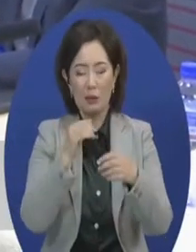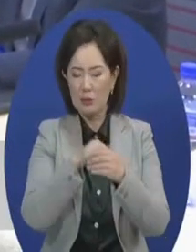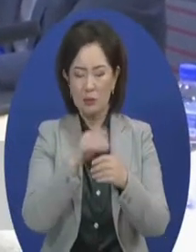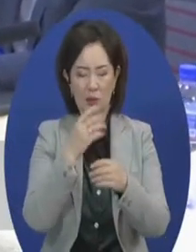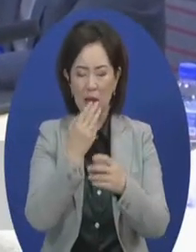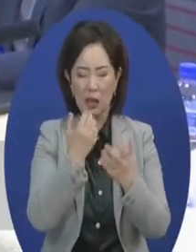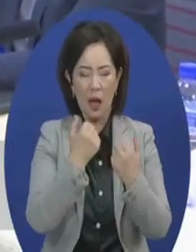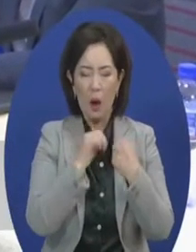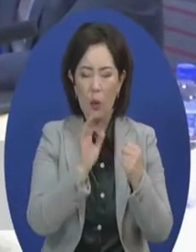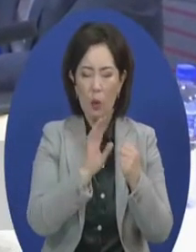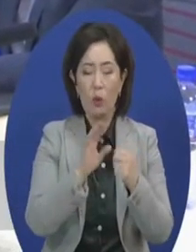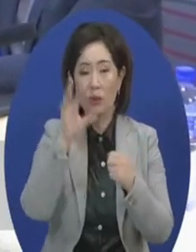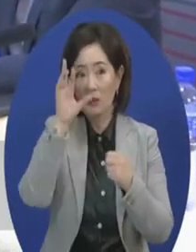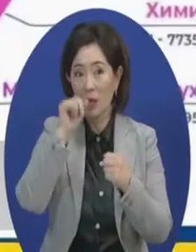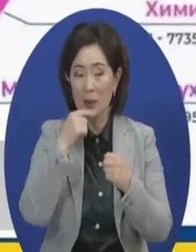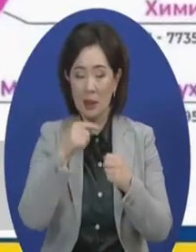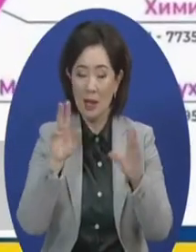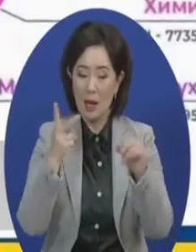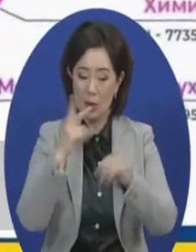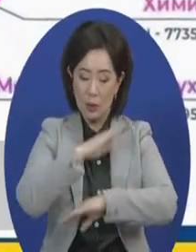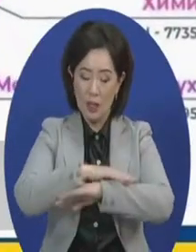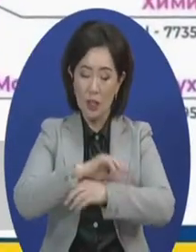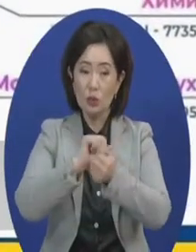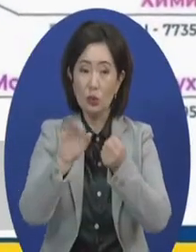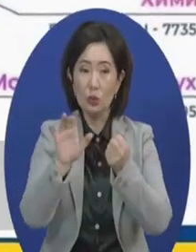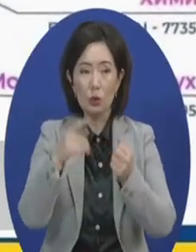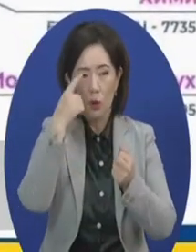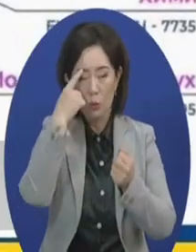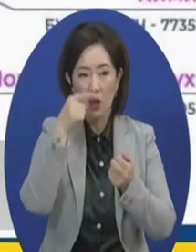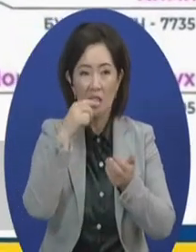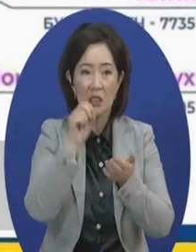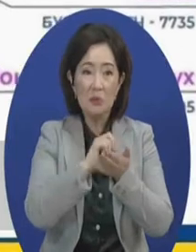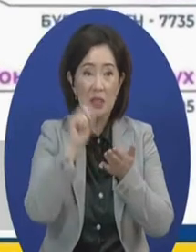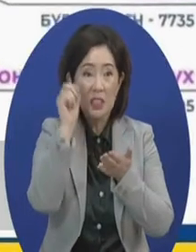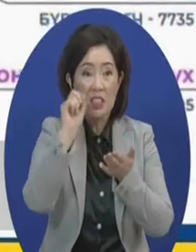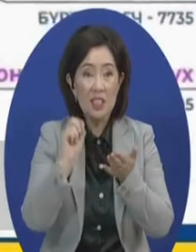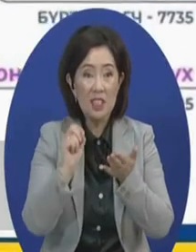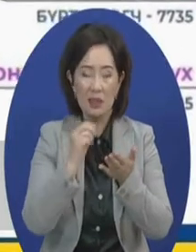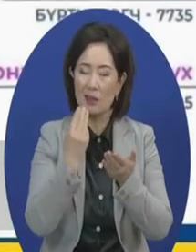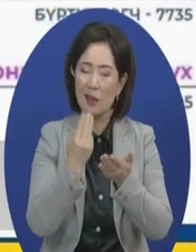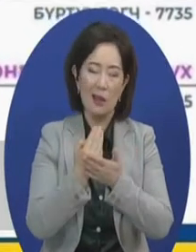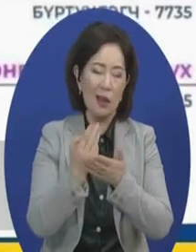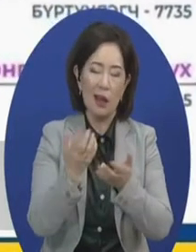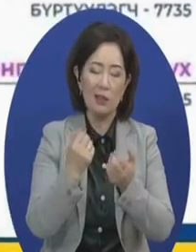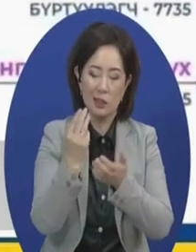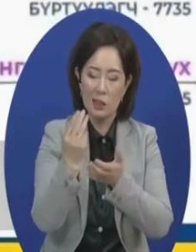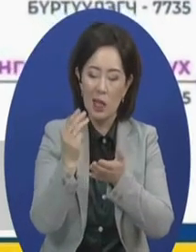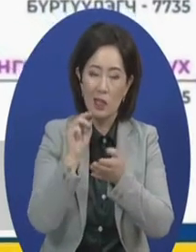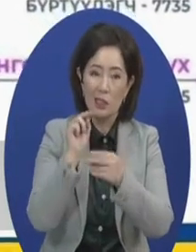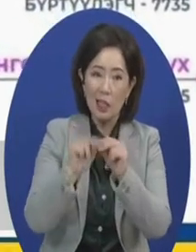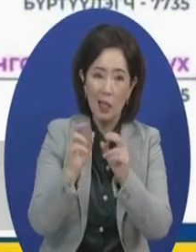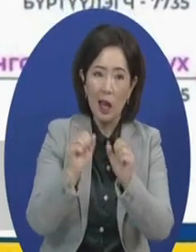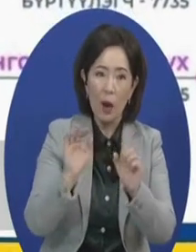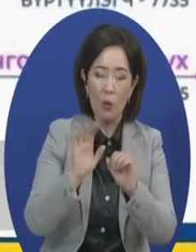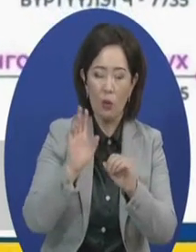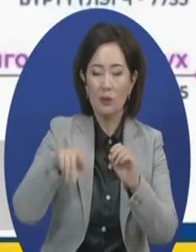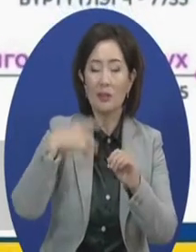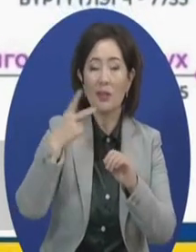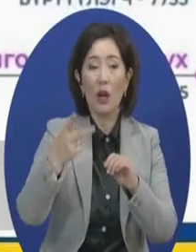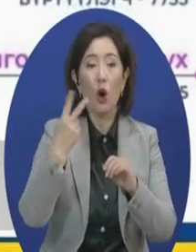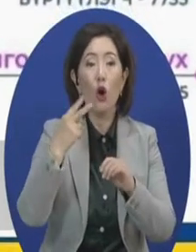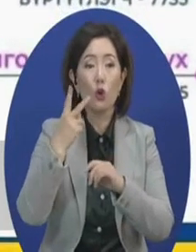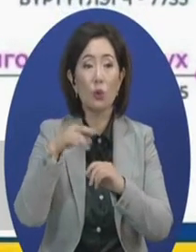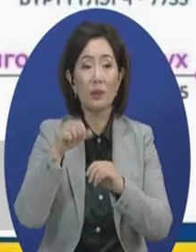гаргажээ. Мөн 12 дугаар анги төгсөгчдөөс монгол хэл өвчгийн шалгалт авахгүй юм байна. Цаашид эсэлтийн ерхий шалгалтыг жилд 2 удаа авдаг байхаар төлөвлөж байгаа